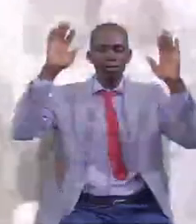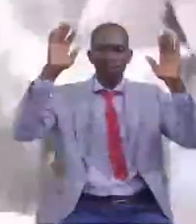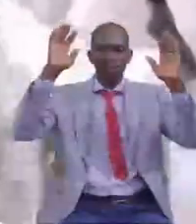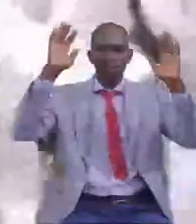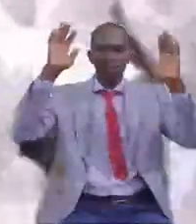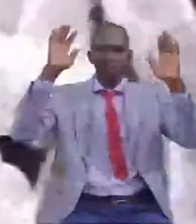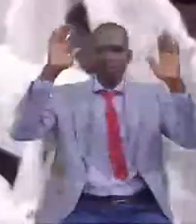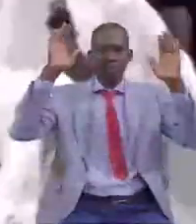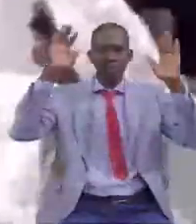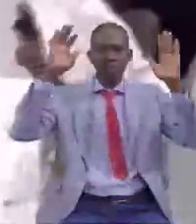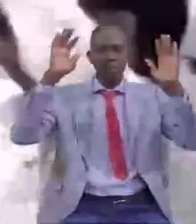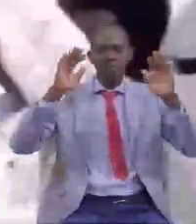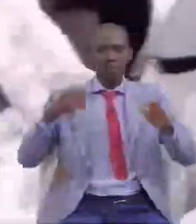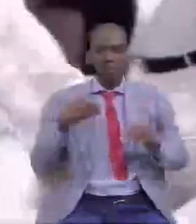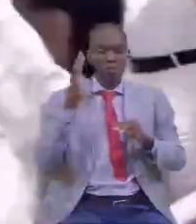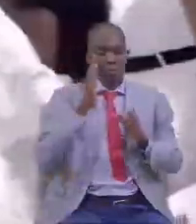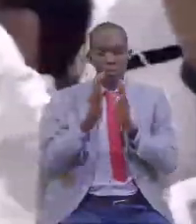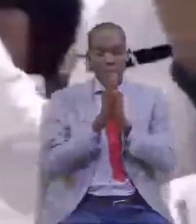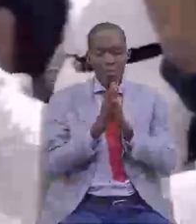Lève ta main, nous allons prier ensemble.